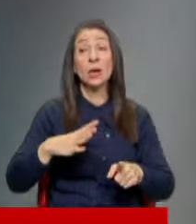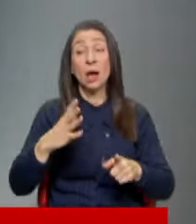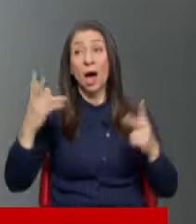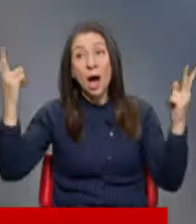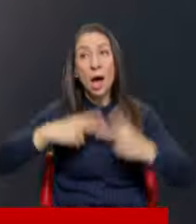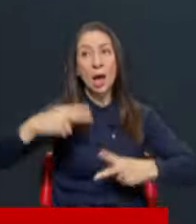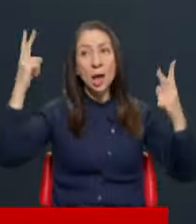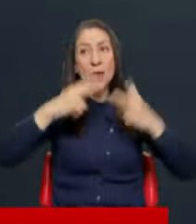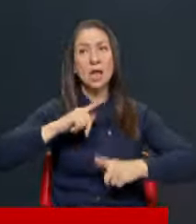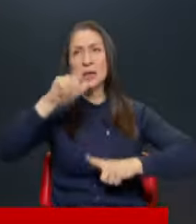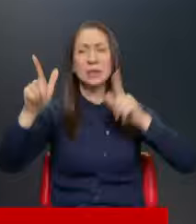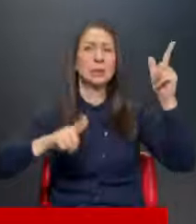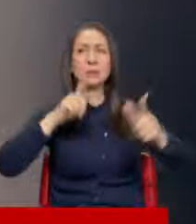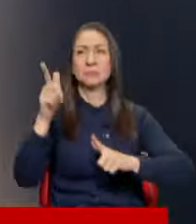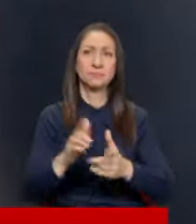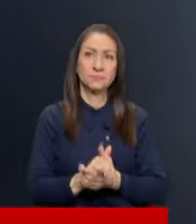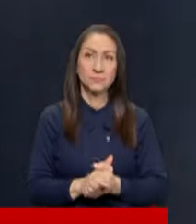gözyaşlarıyla isyanla